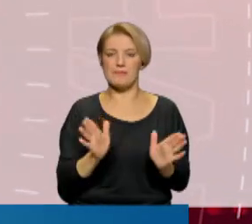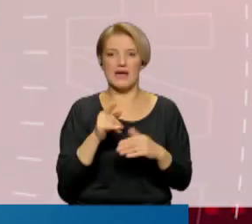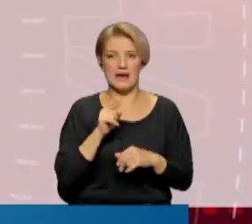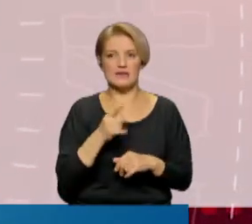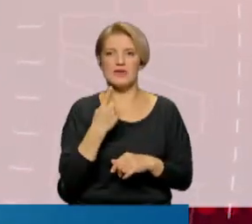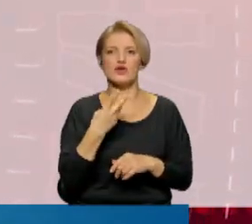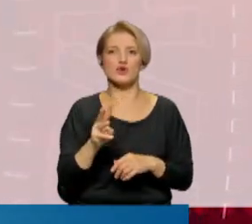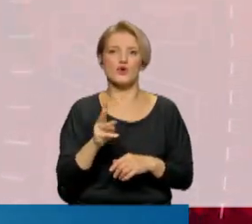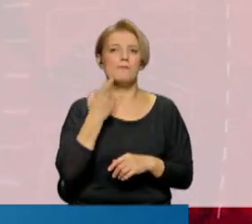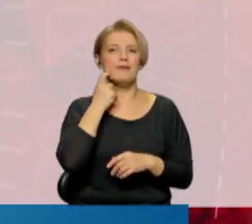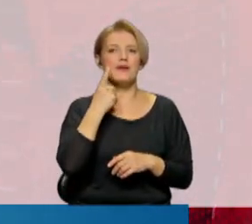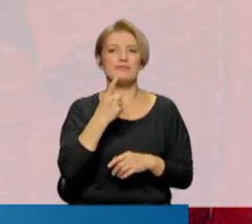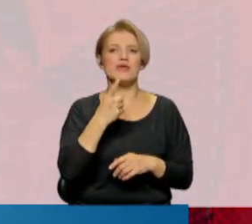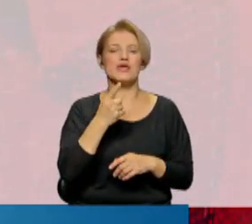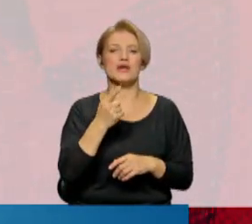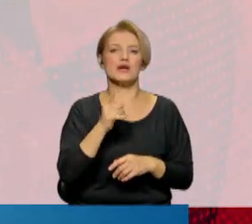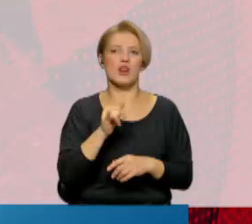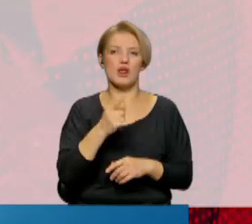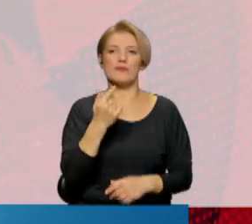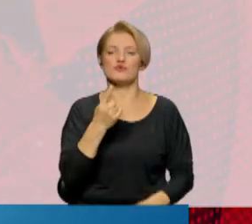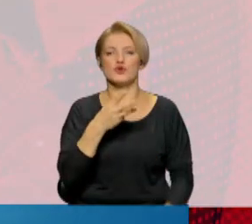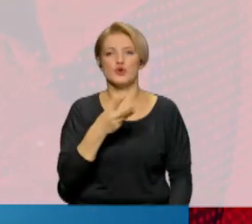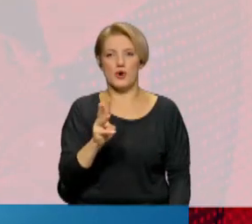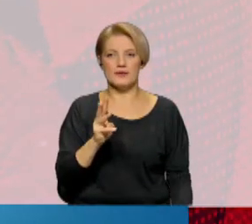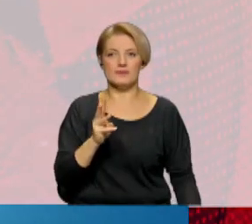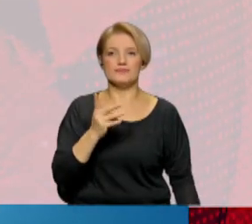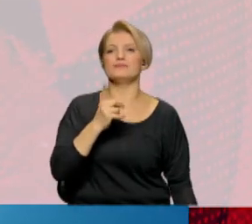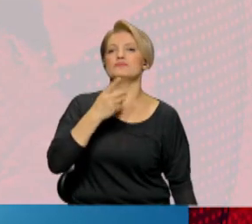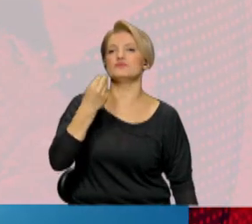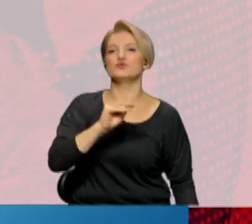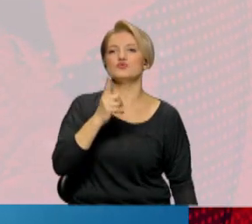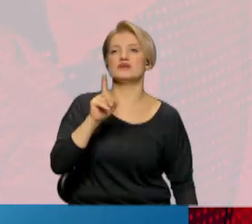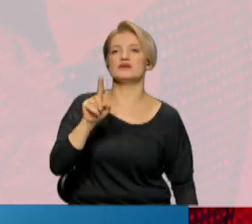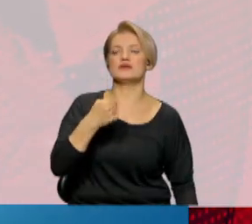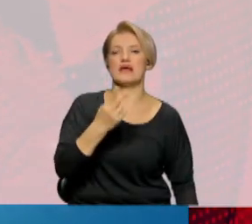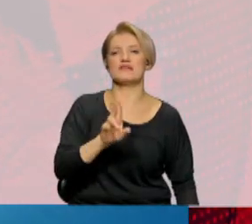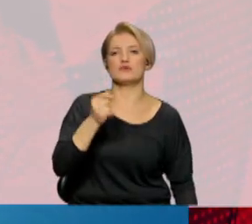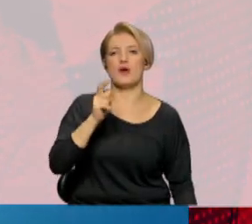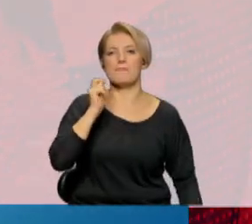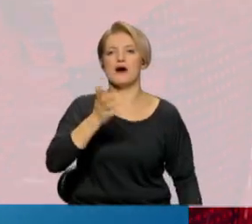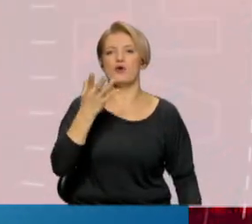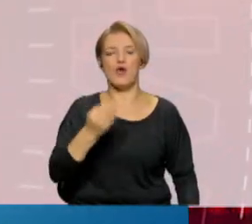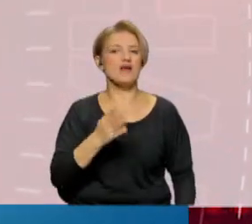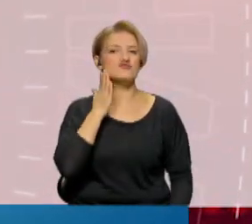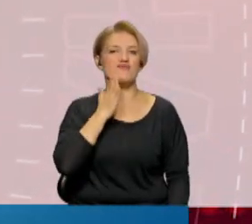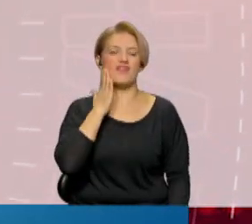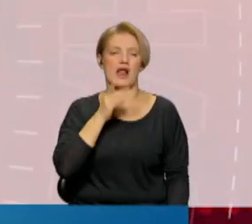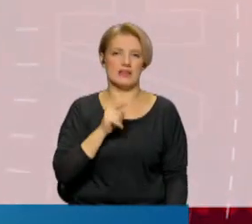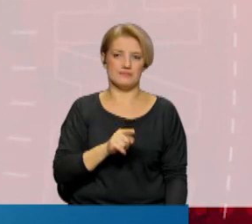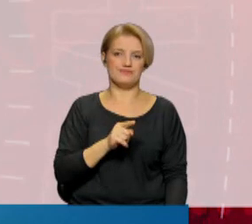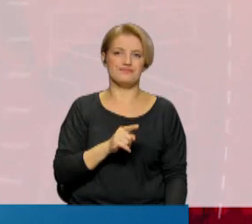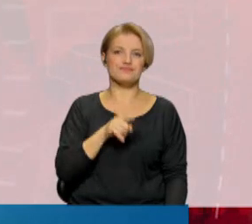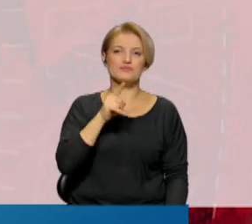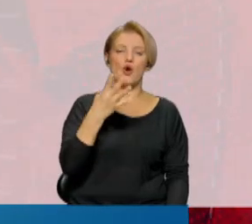euro. Patatesin kilosu 1,5 euro. Muz 1 euro 79 sent. En pahalı olan meyve